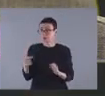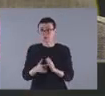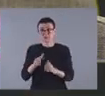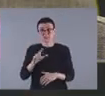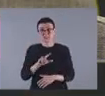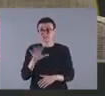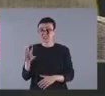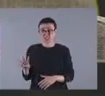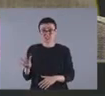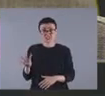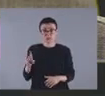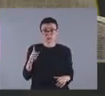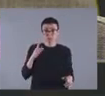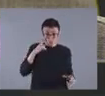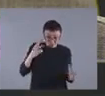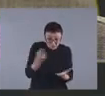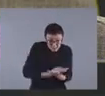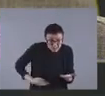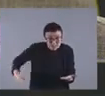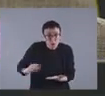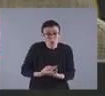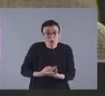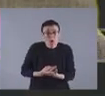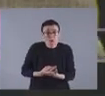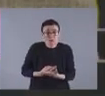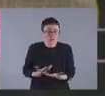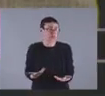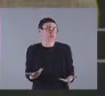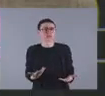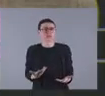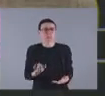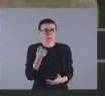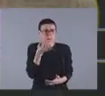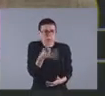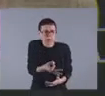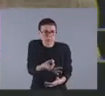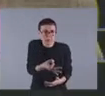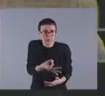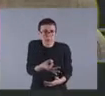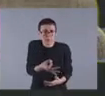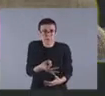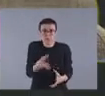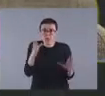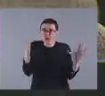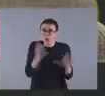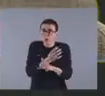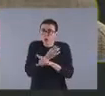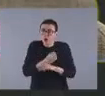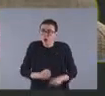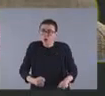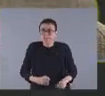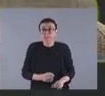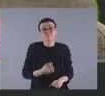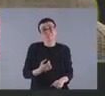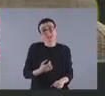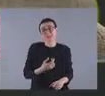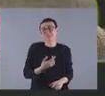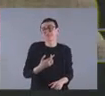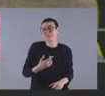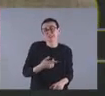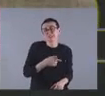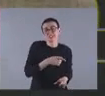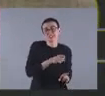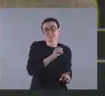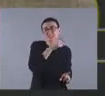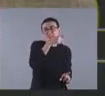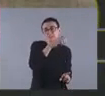besoins, ne serait-ce qu'aux besoins de l'AMEL. Et pour cause, l'encours de la dette de cette régie régionale est adossé au budget de la région. Le